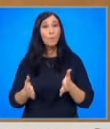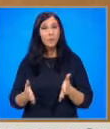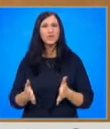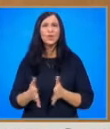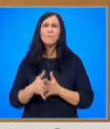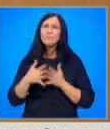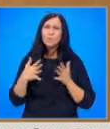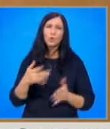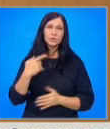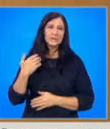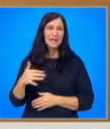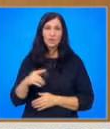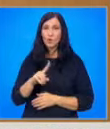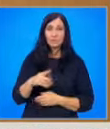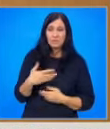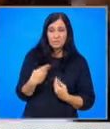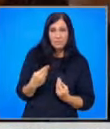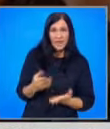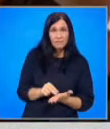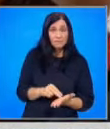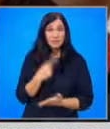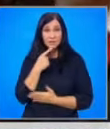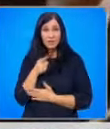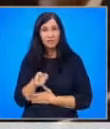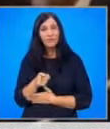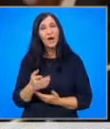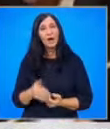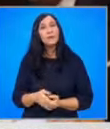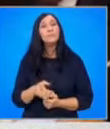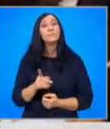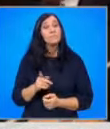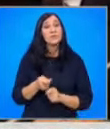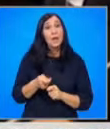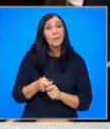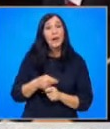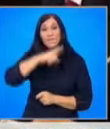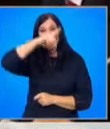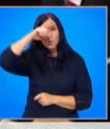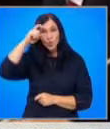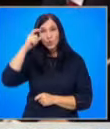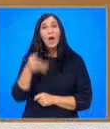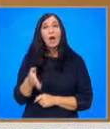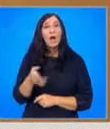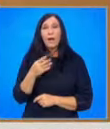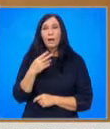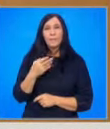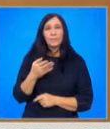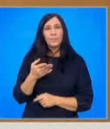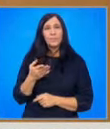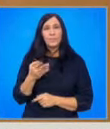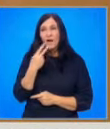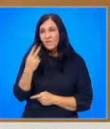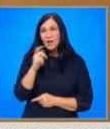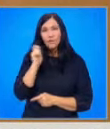е много страшна, ако не си даваме сметка за това. Си направих труда да видя в Украина,